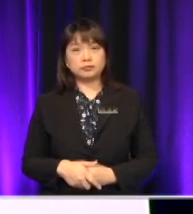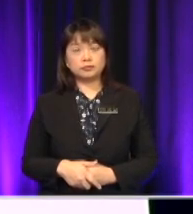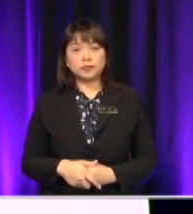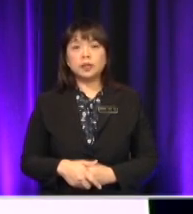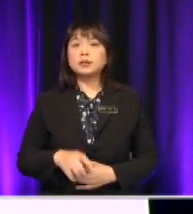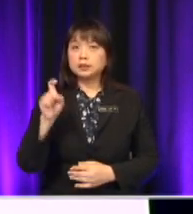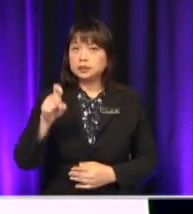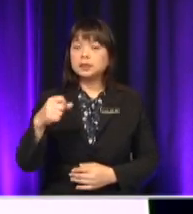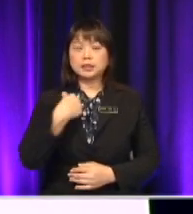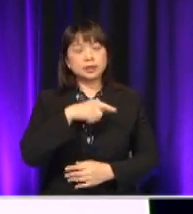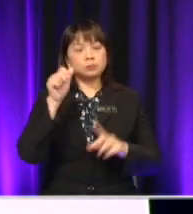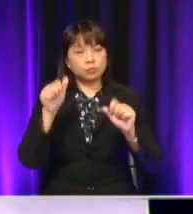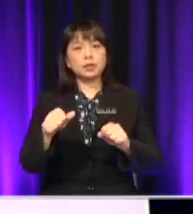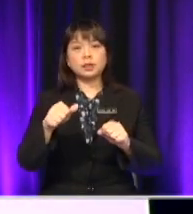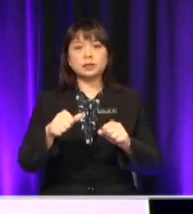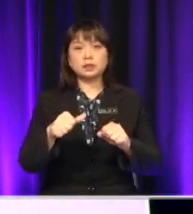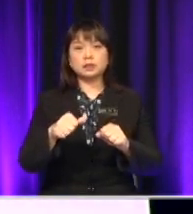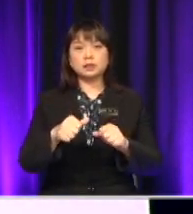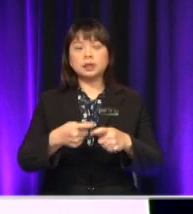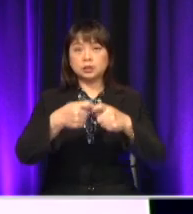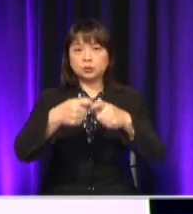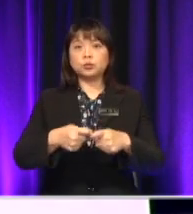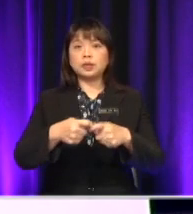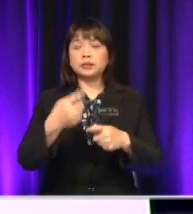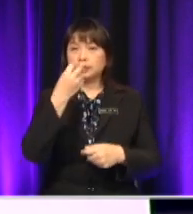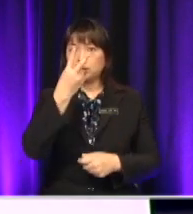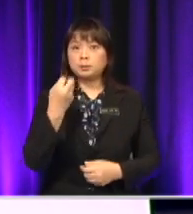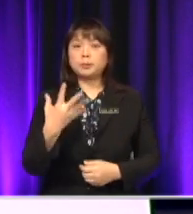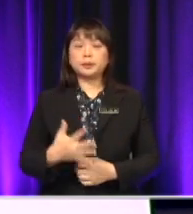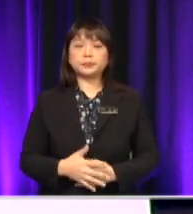data Hanif tu. Janji kita rekod. Okey, kemudian kena ada berapa kali